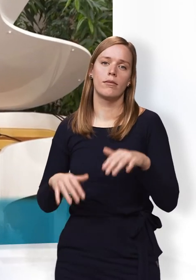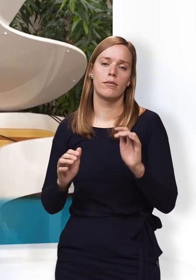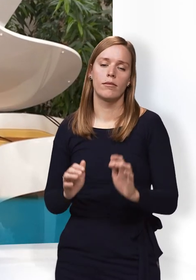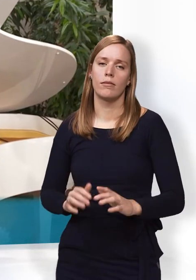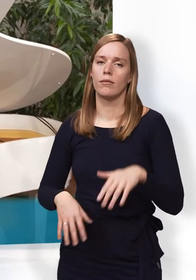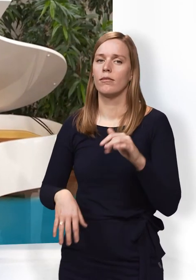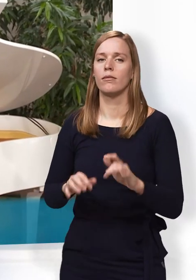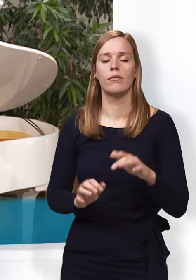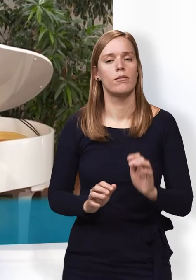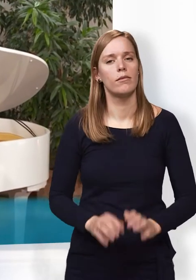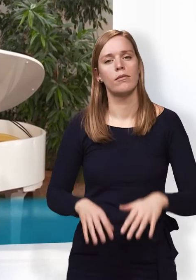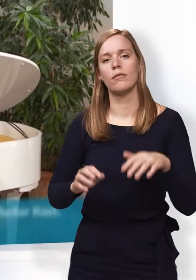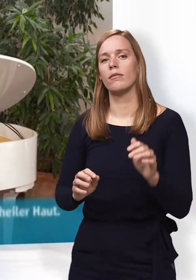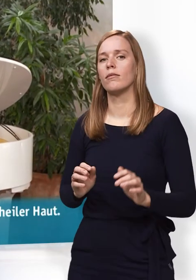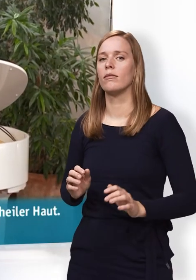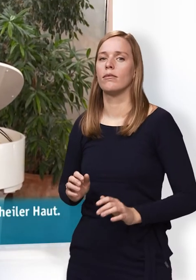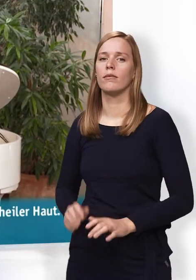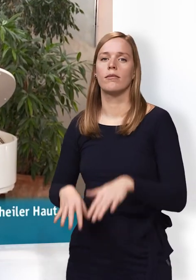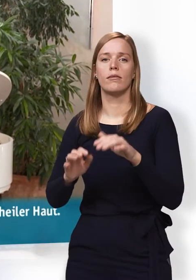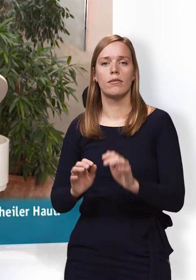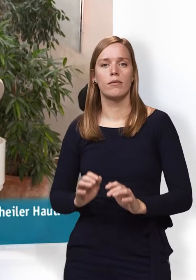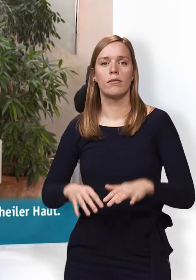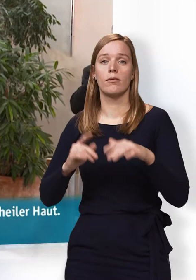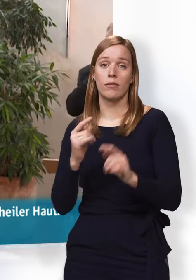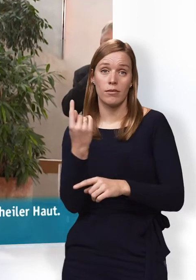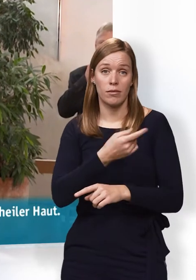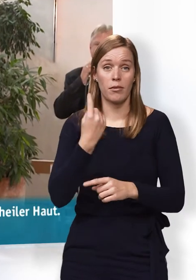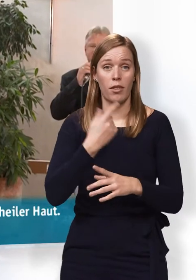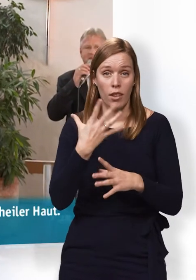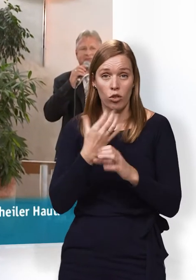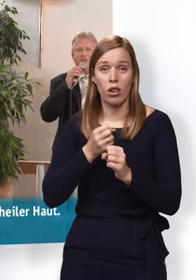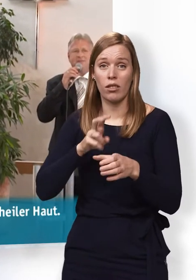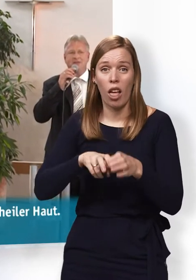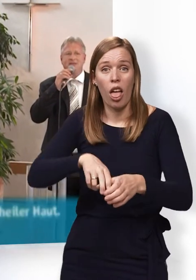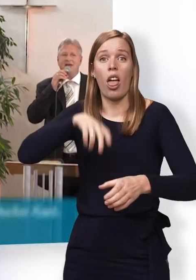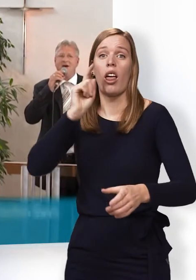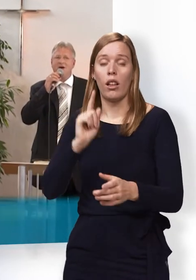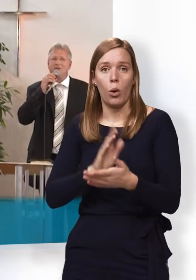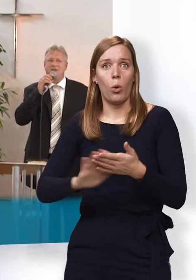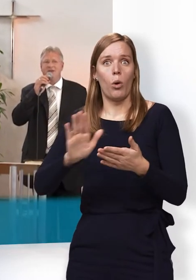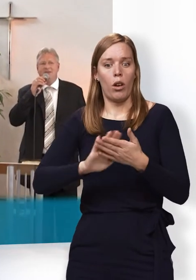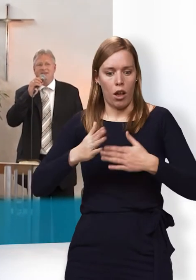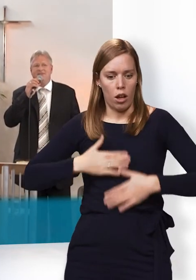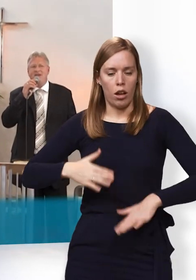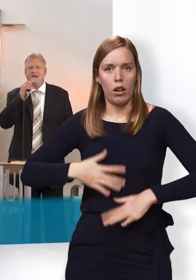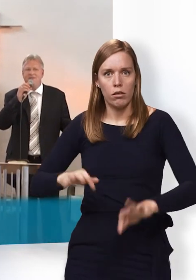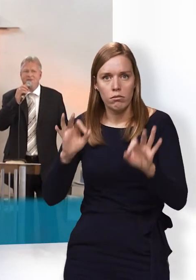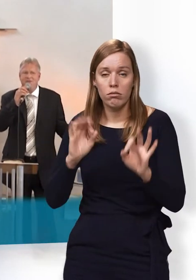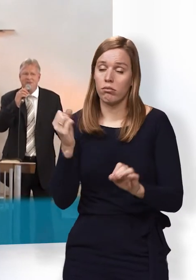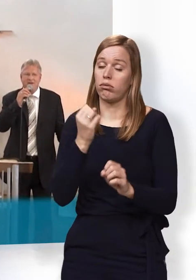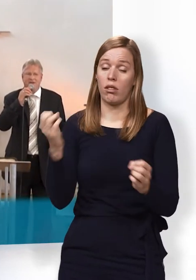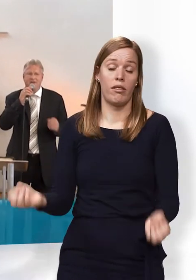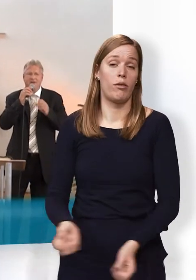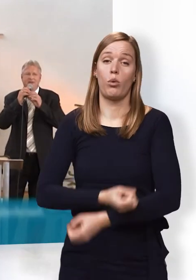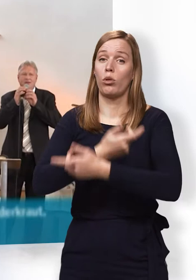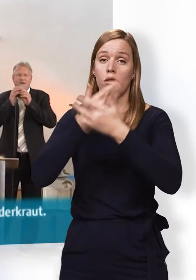Das wäre ein Wunder, kämen wir raus und noch davon mit heiler Haut. Das wäre ein